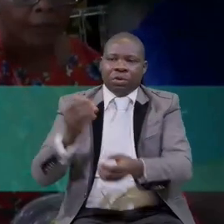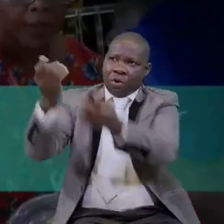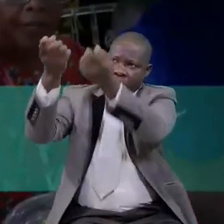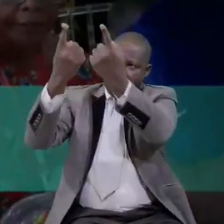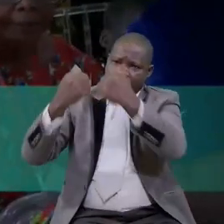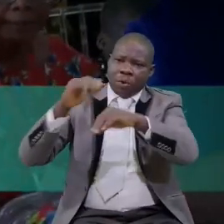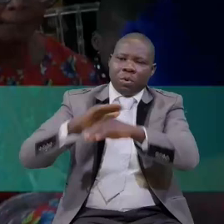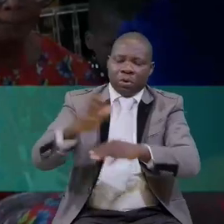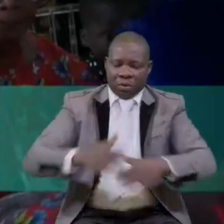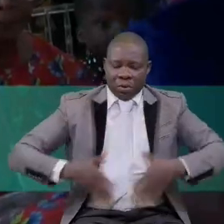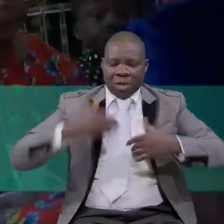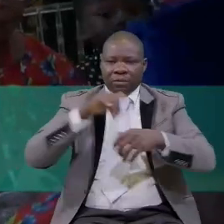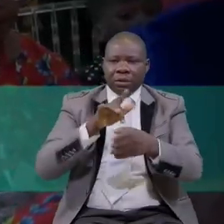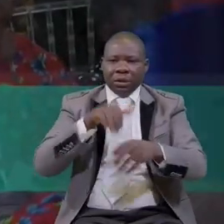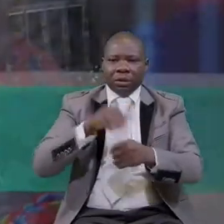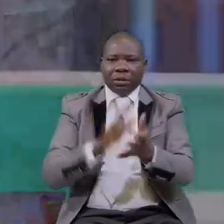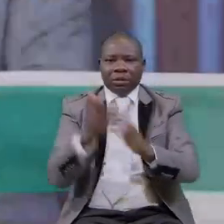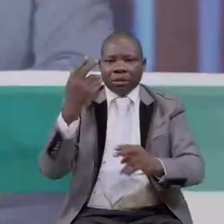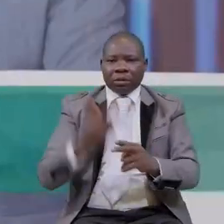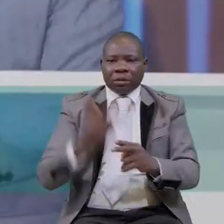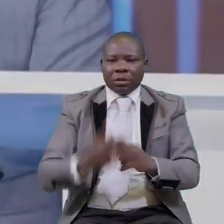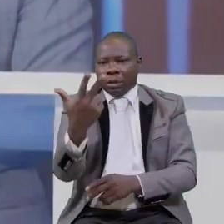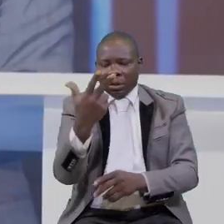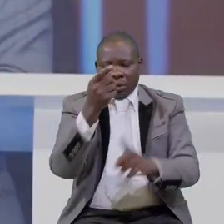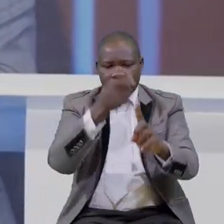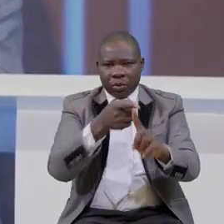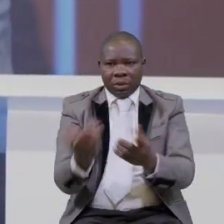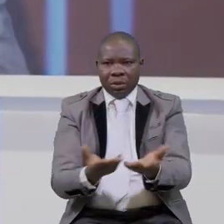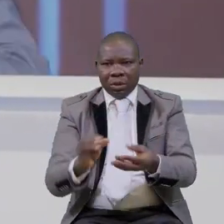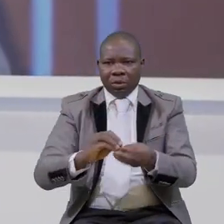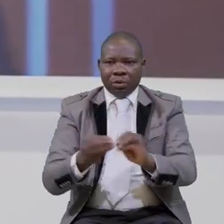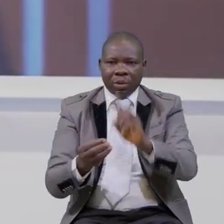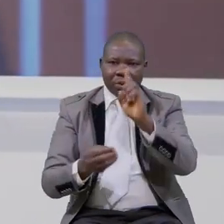toi. Nous allons voir trois points dans le message.